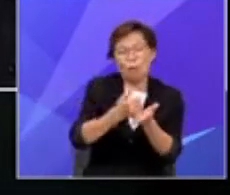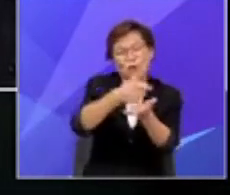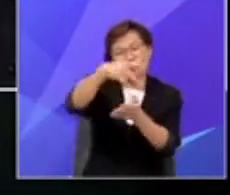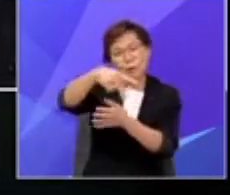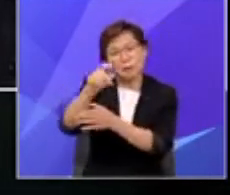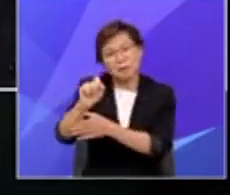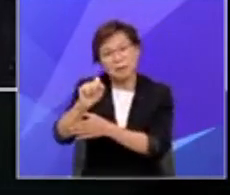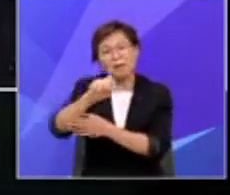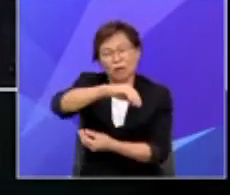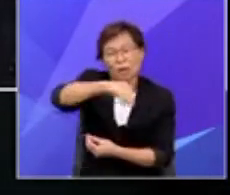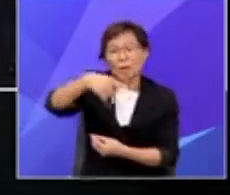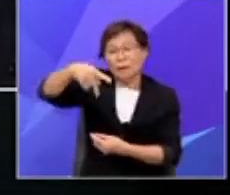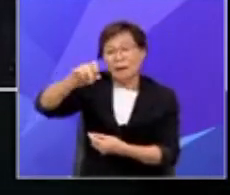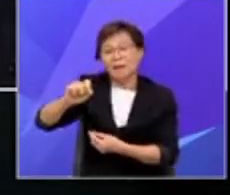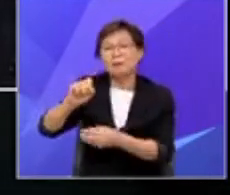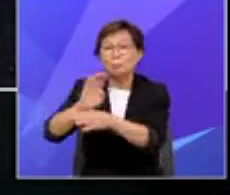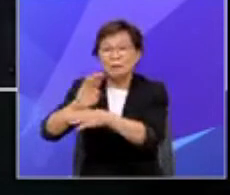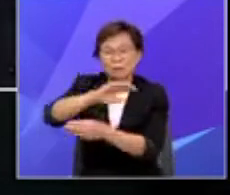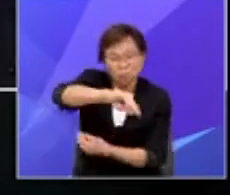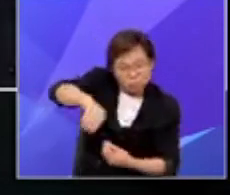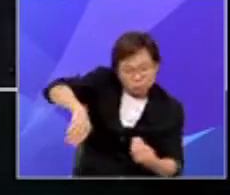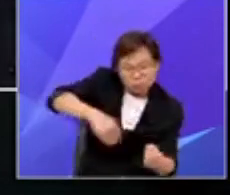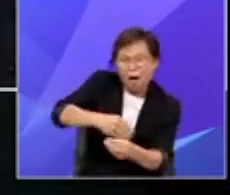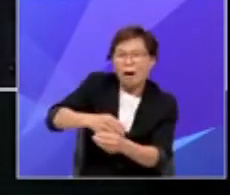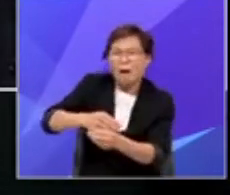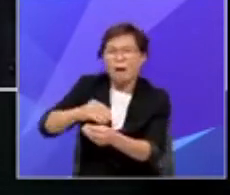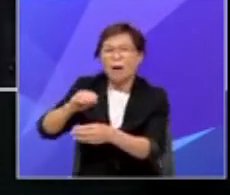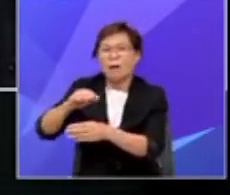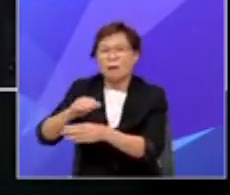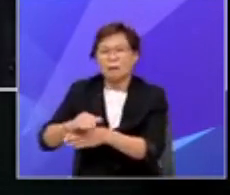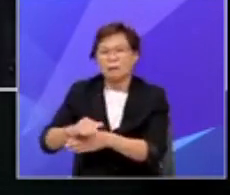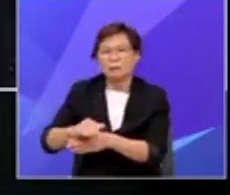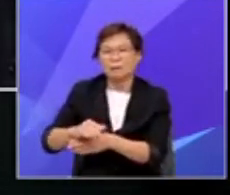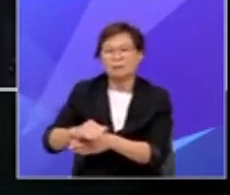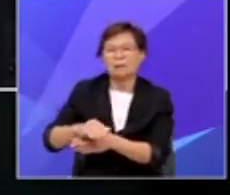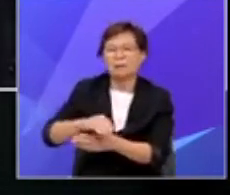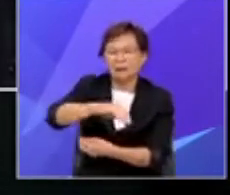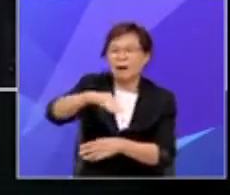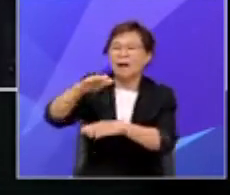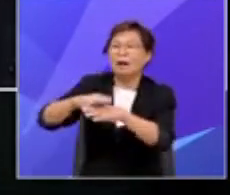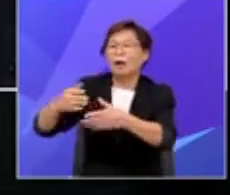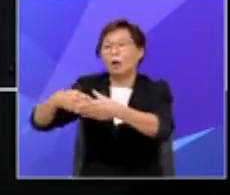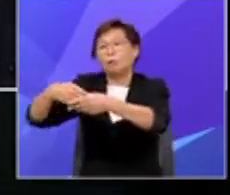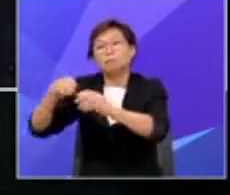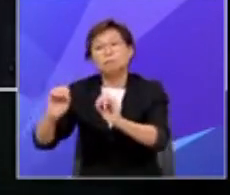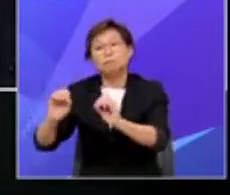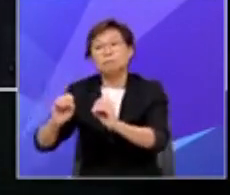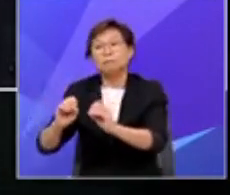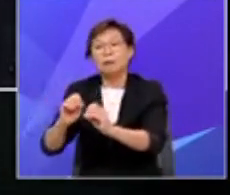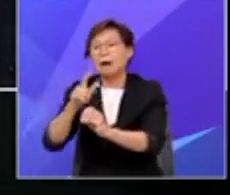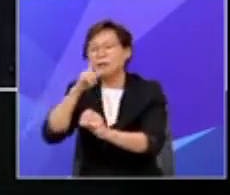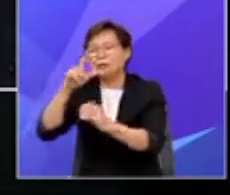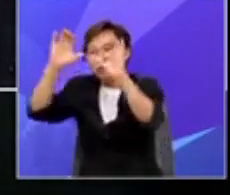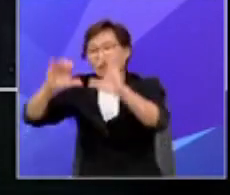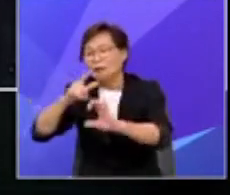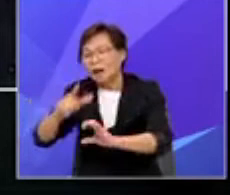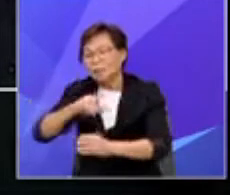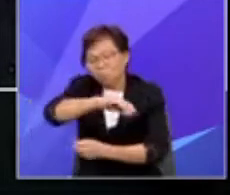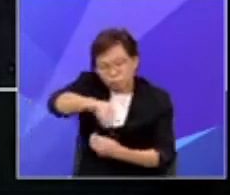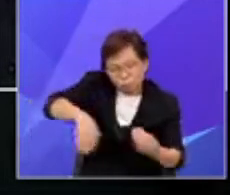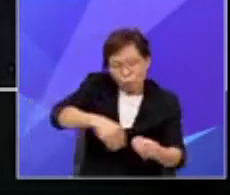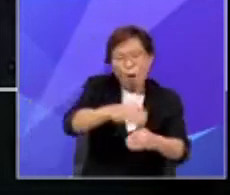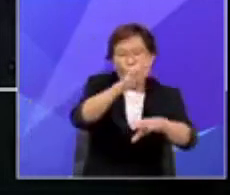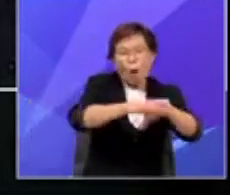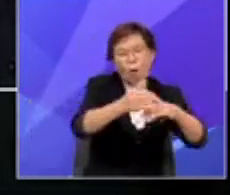pcs beralih dari model penjagaan yang dari luar kalian ke atas talian untuk mengembangkan